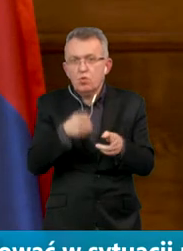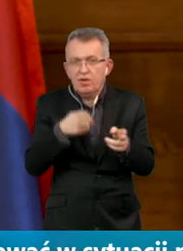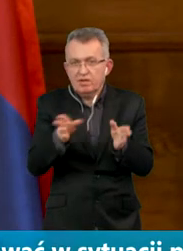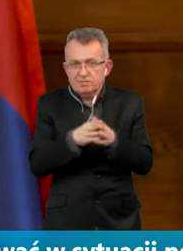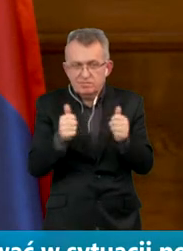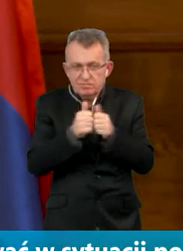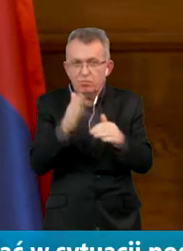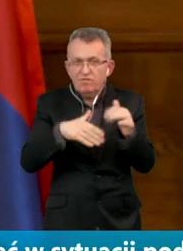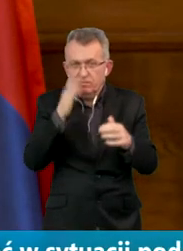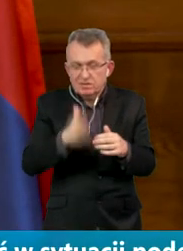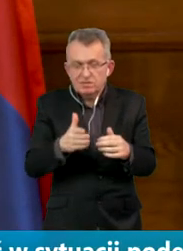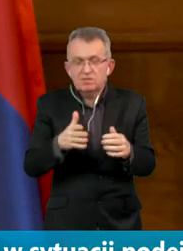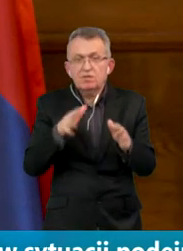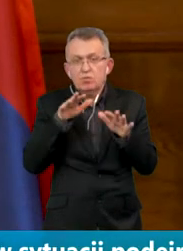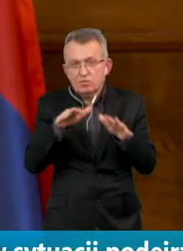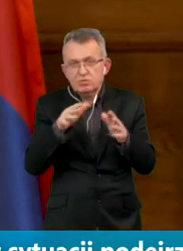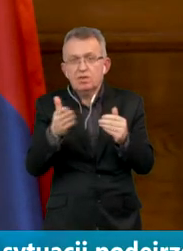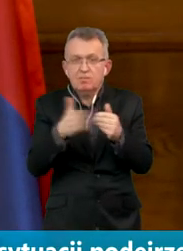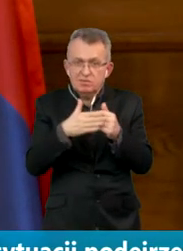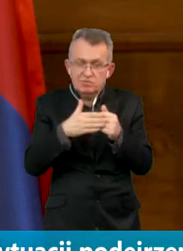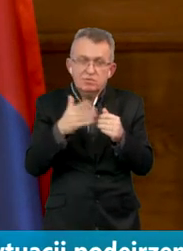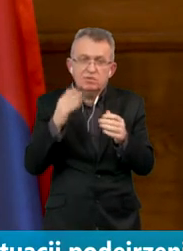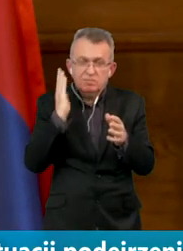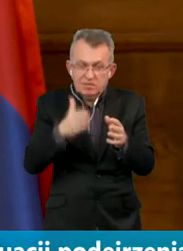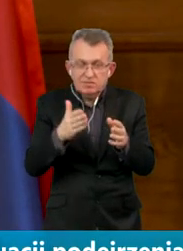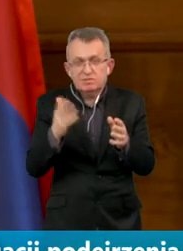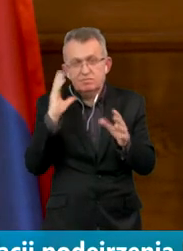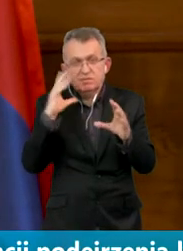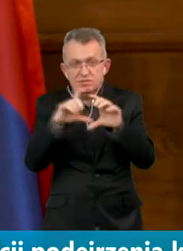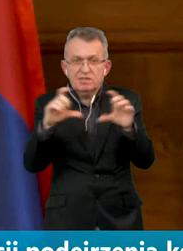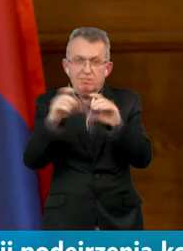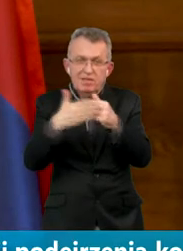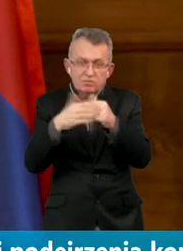one też w wielu miejscach są przy osiedlach i też będą mogły być wykorzystywane